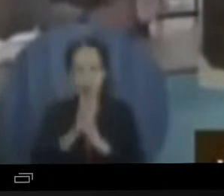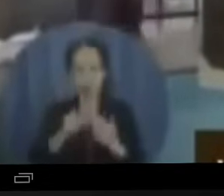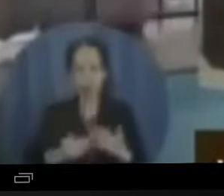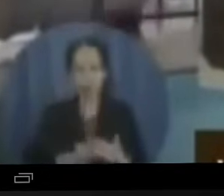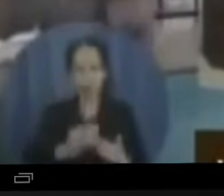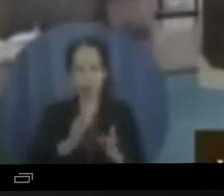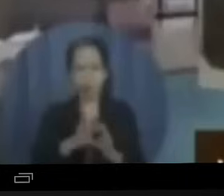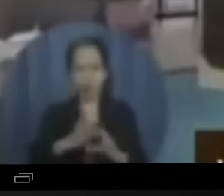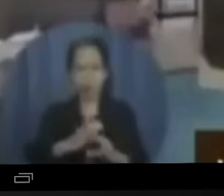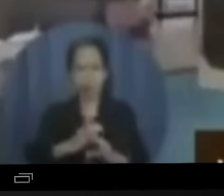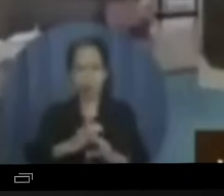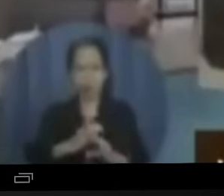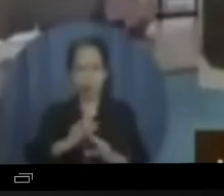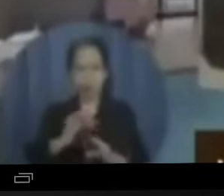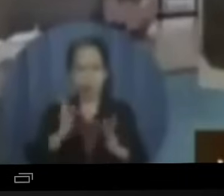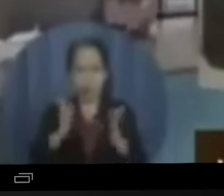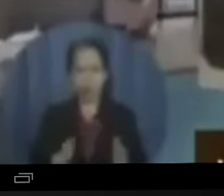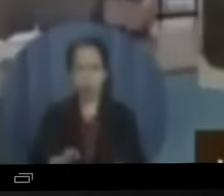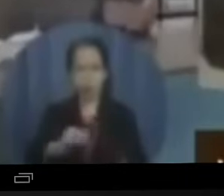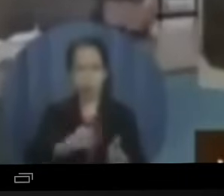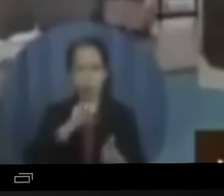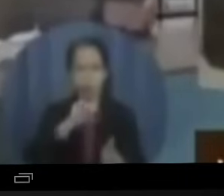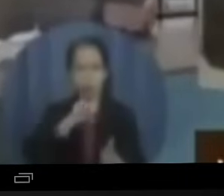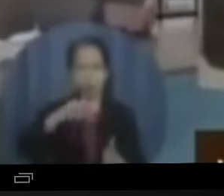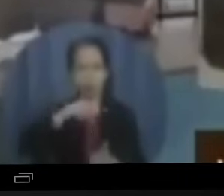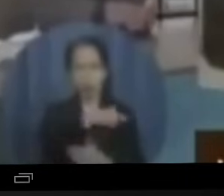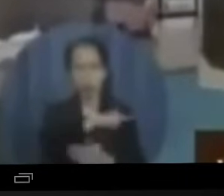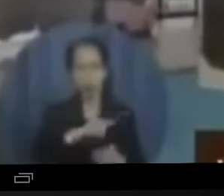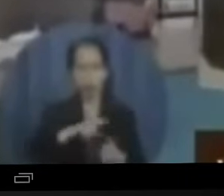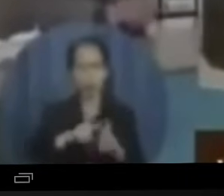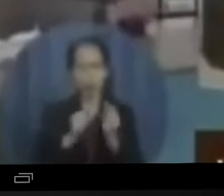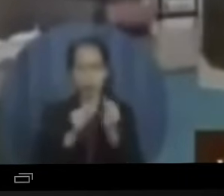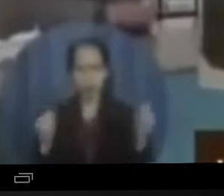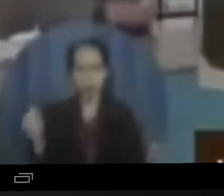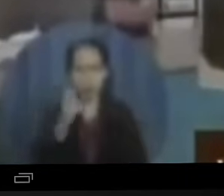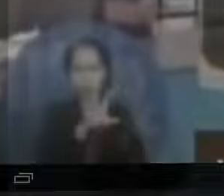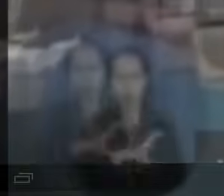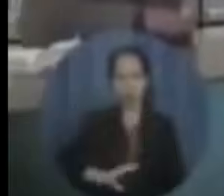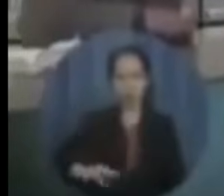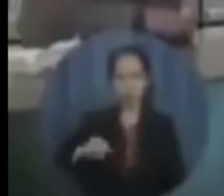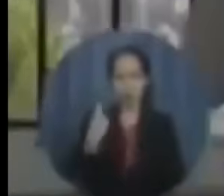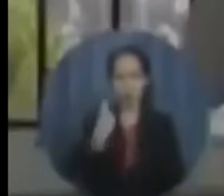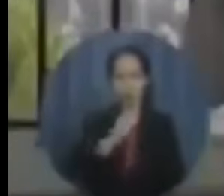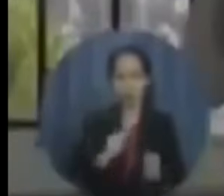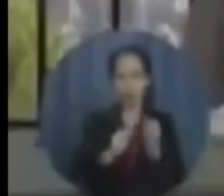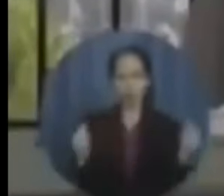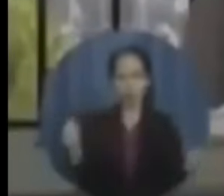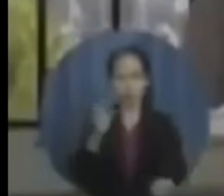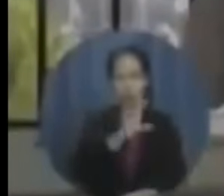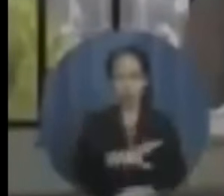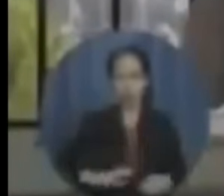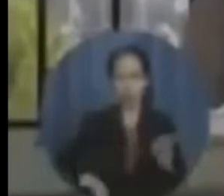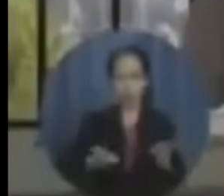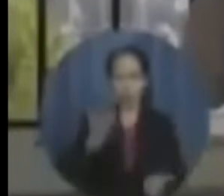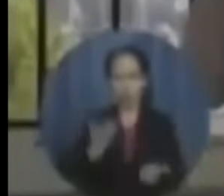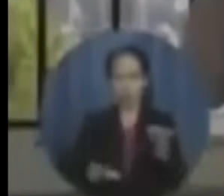na sinungalingan yun. Antikristo ka nun. Eh, sino ang Antikristo? Siguro yung naglagay